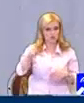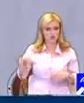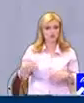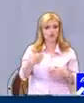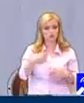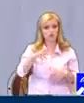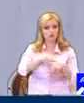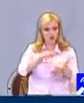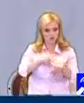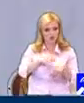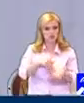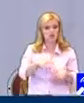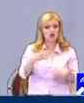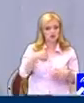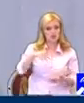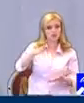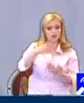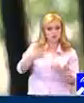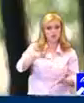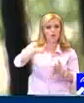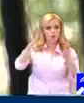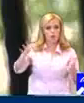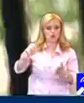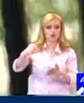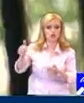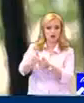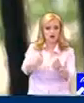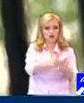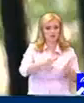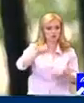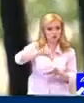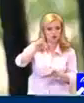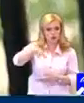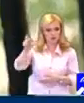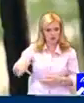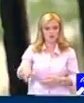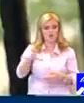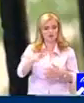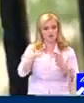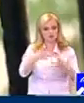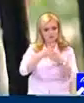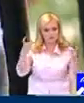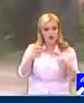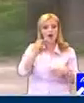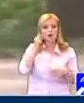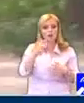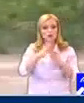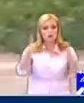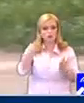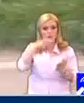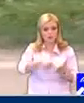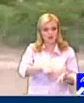noi, poliția, deja a început să fie mai prezentă în societate. Victimele bărbați sunt în număr de creștere ca victime a traficului de ființe umane, ceea ce